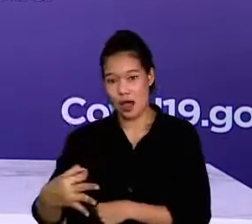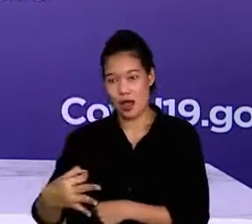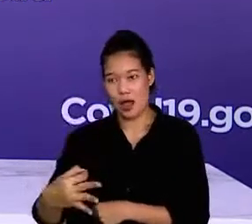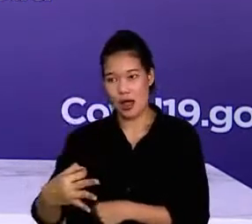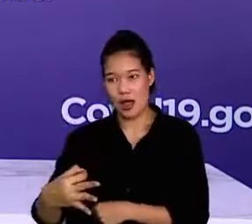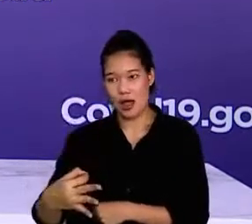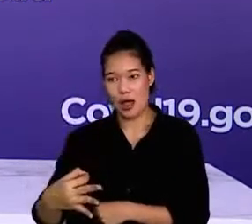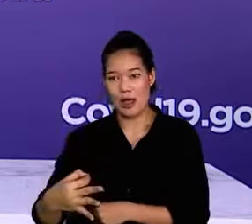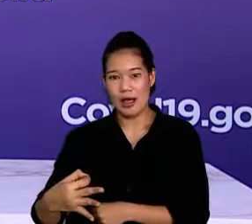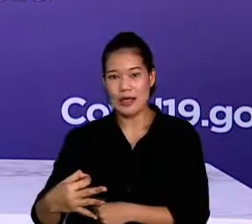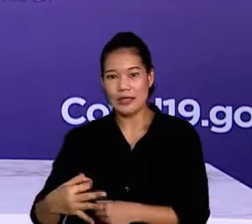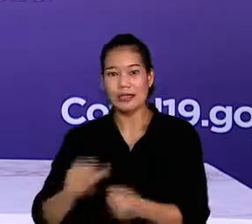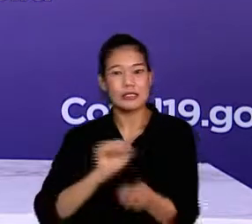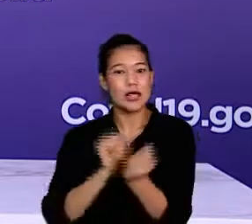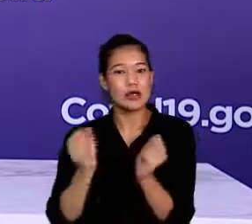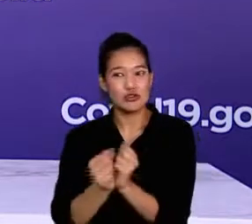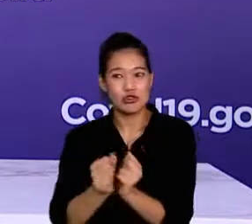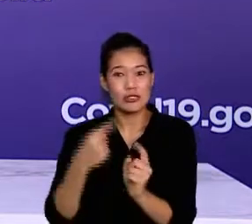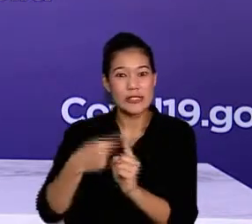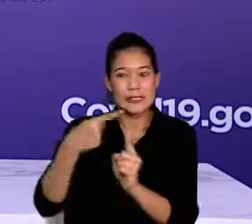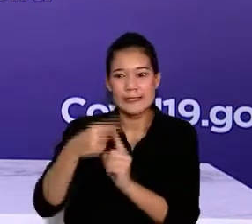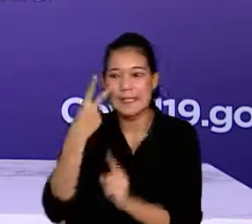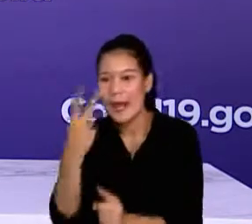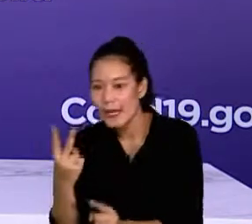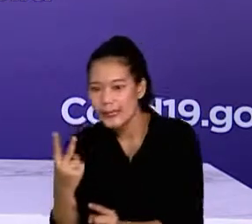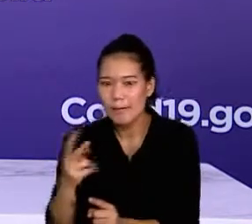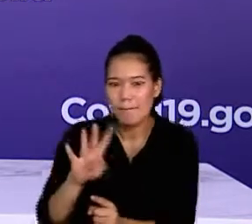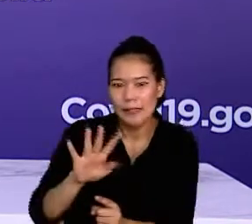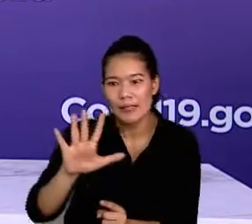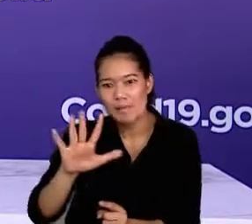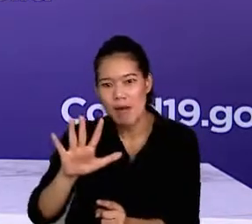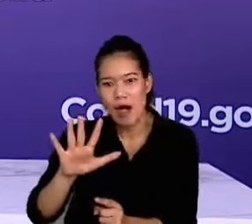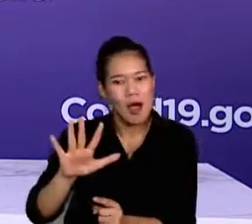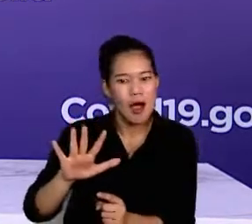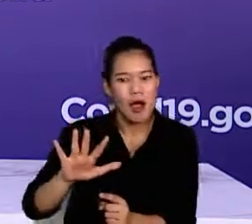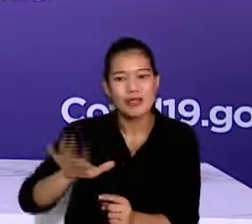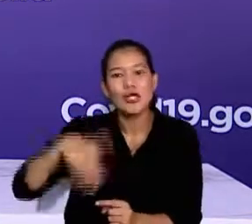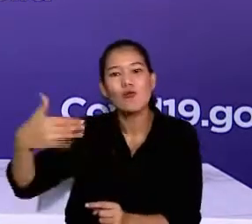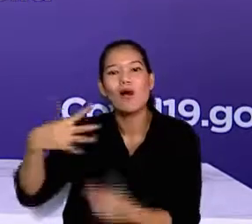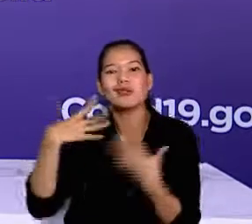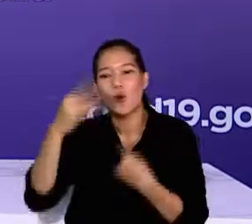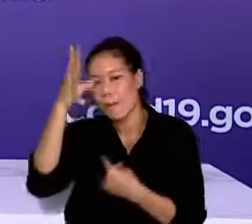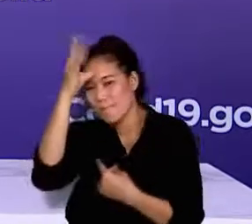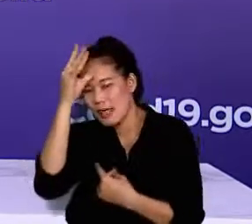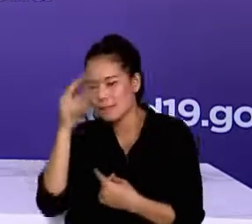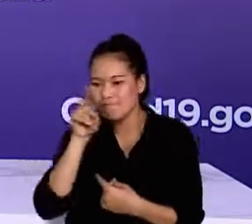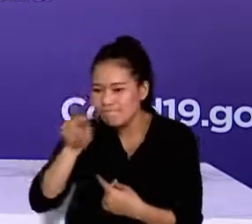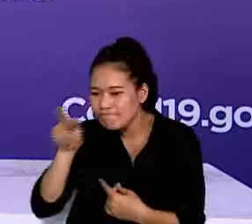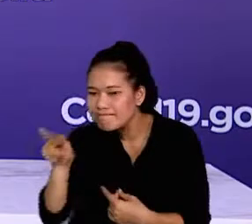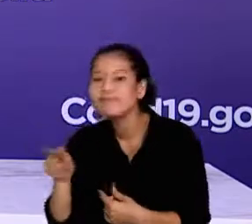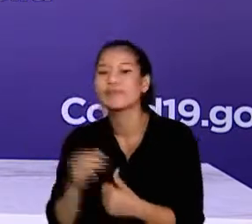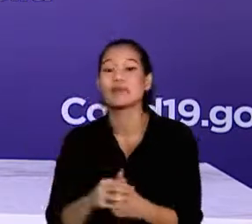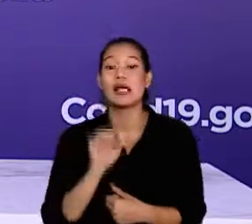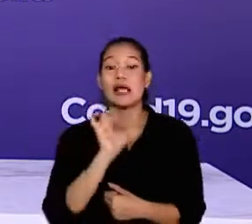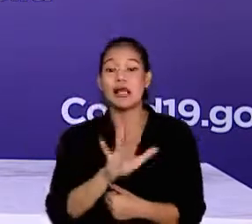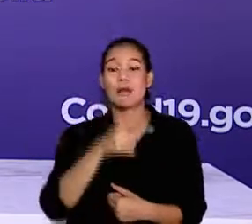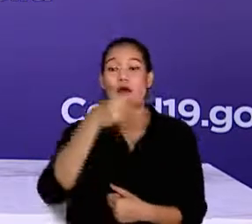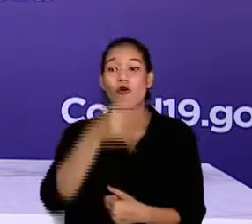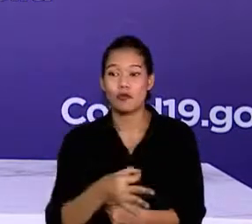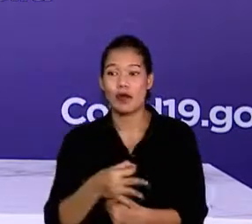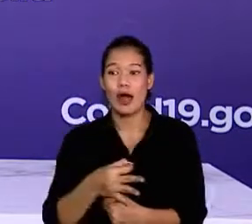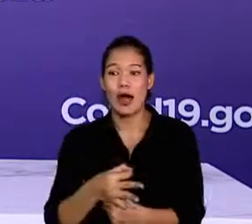dengan angka penambahan kasus konfirmasi tertinggi di wilayah non Jawa Bali dan lima kabupaten